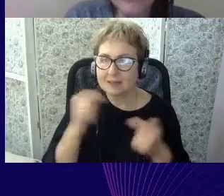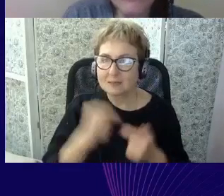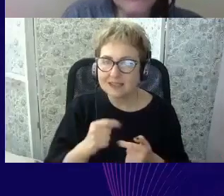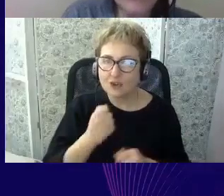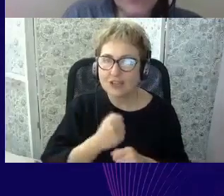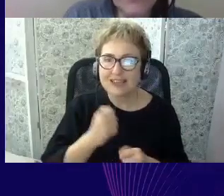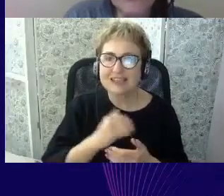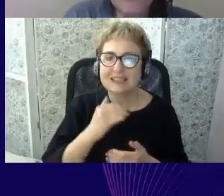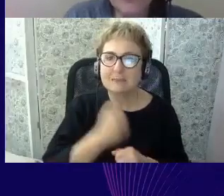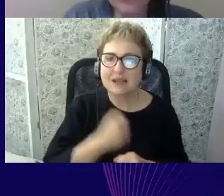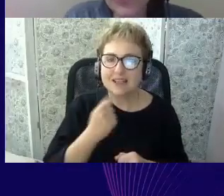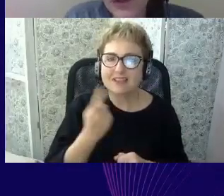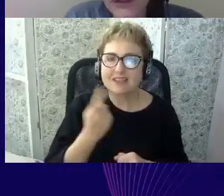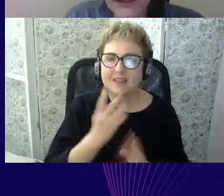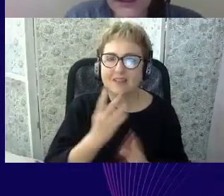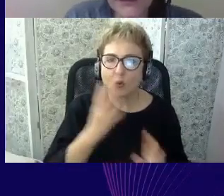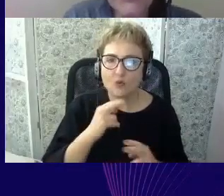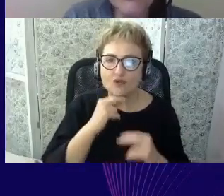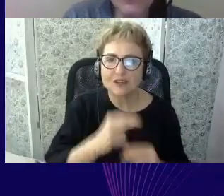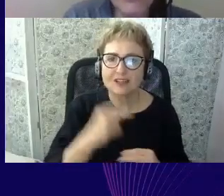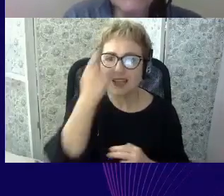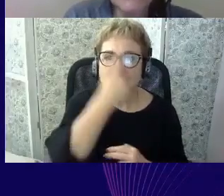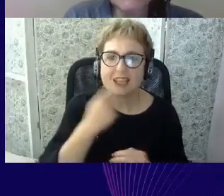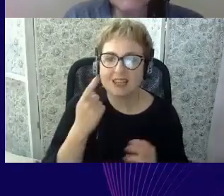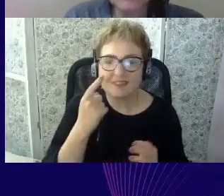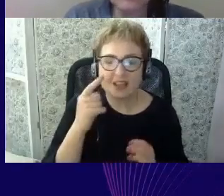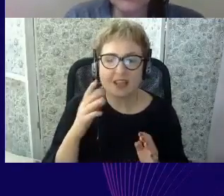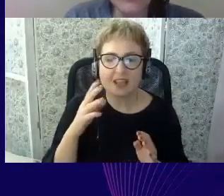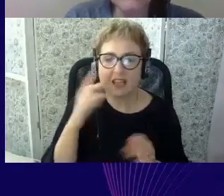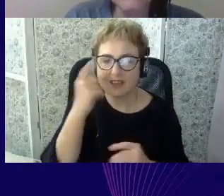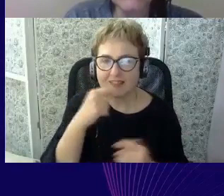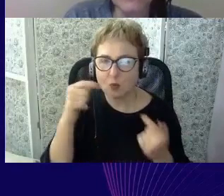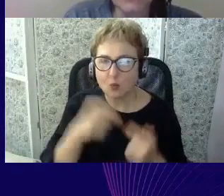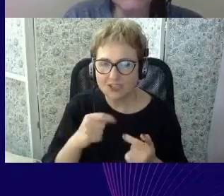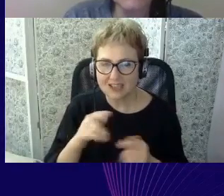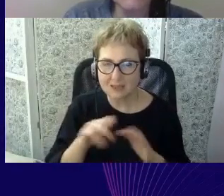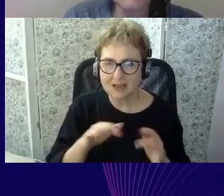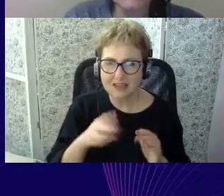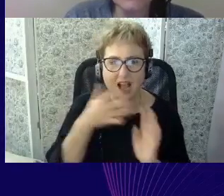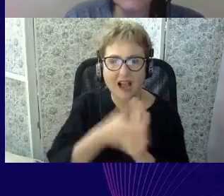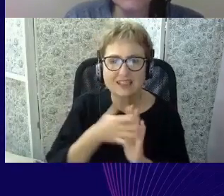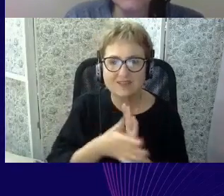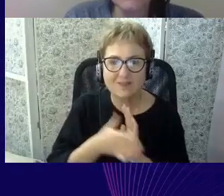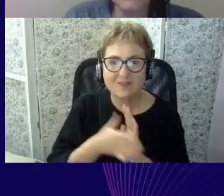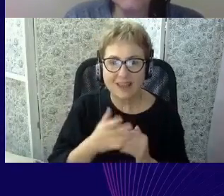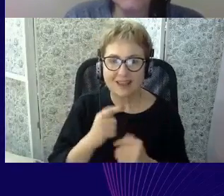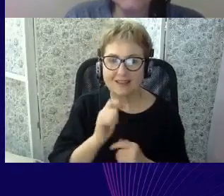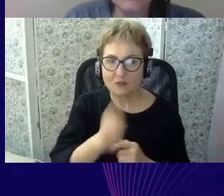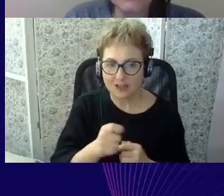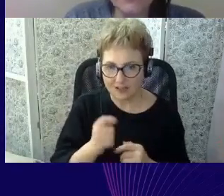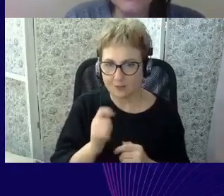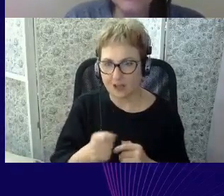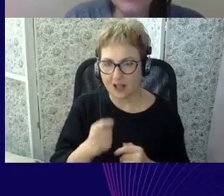адаптационная дисциплина направлена в первую очередь на индивидуализацию процесса освоения